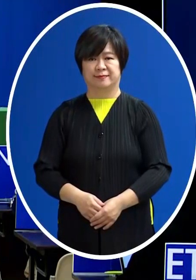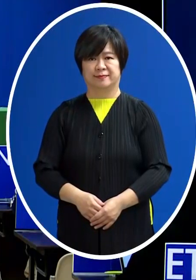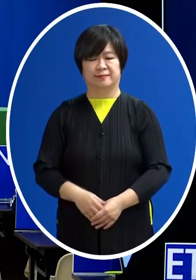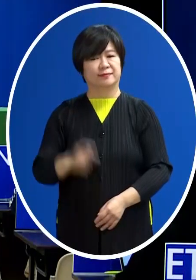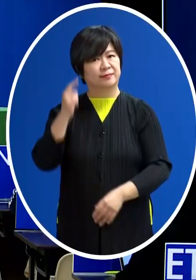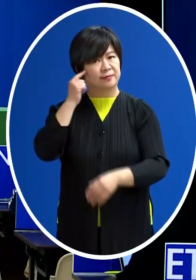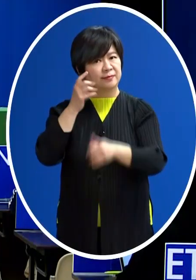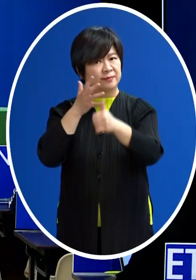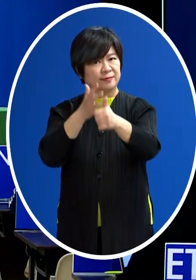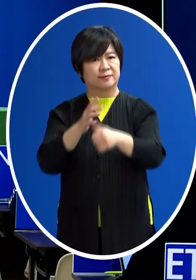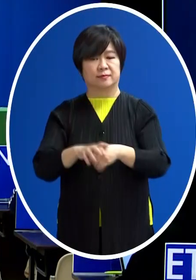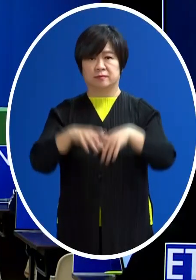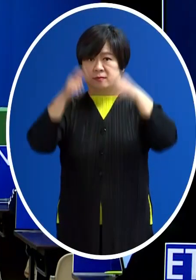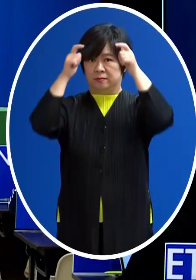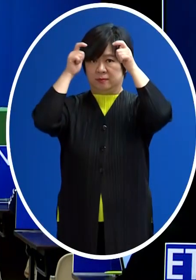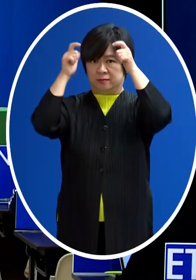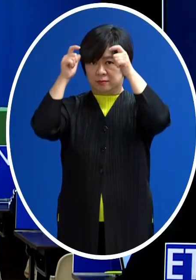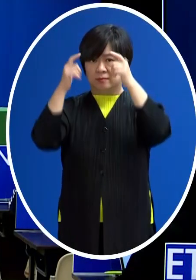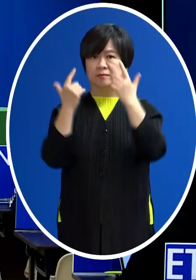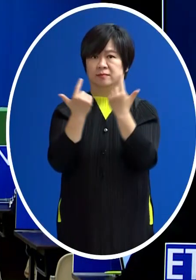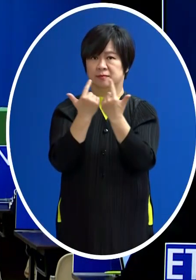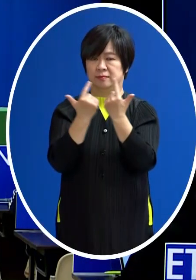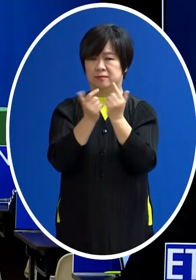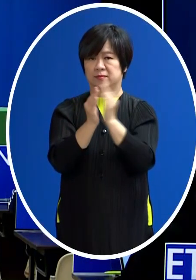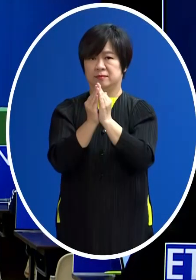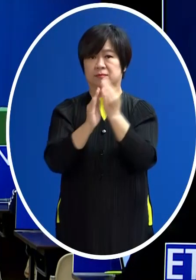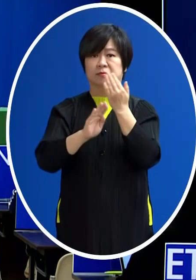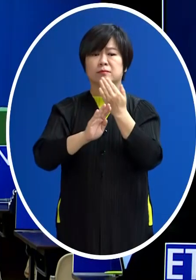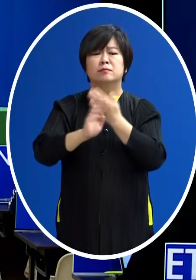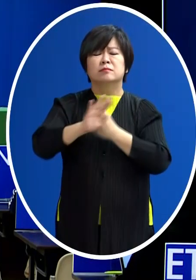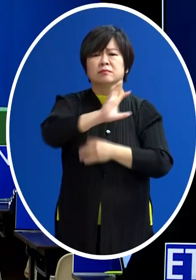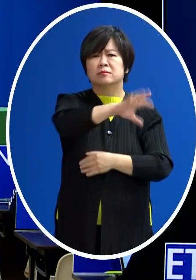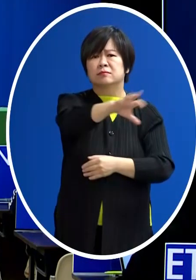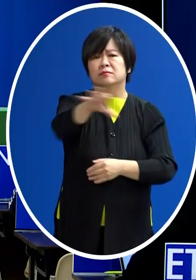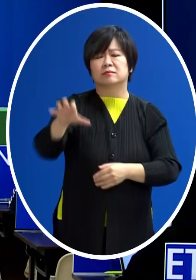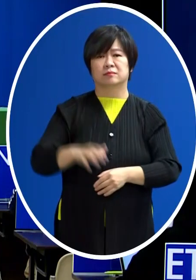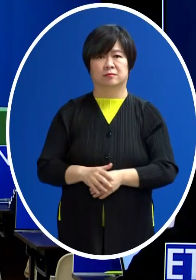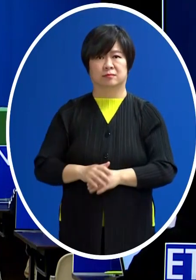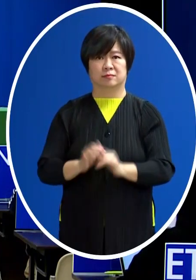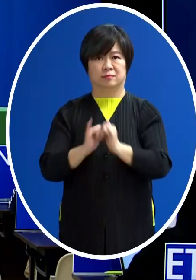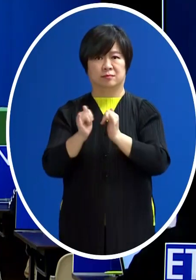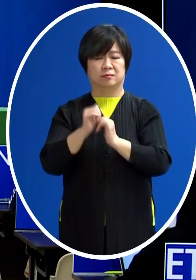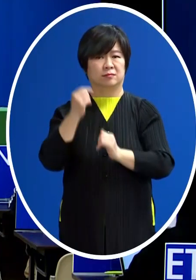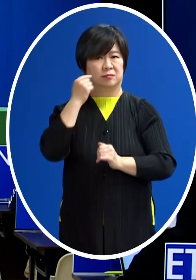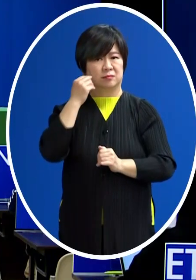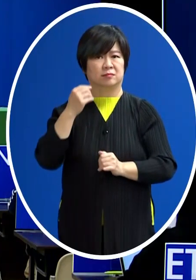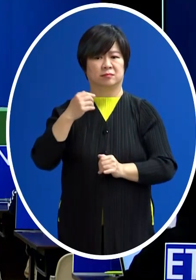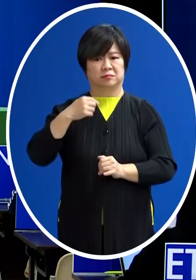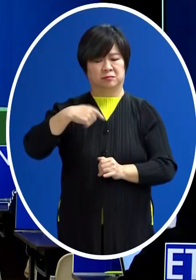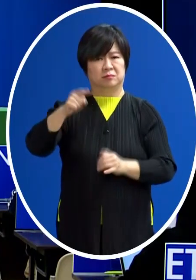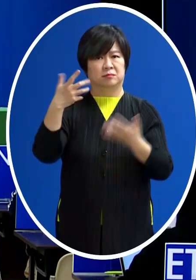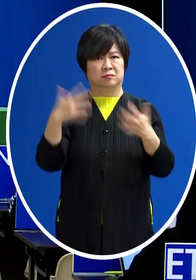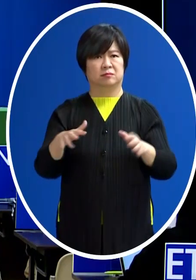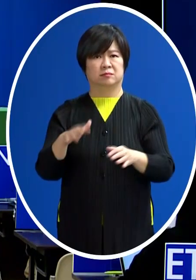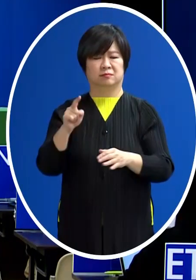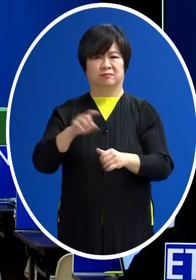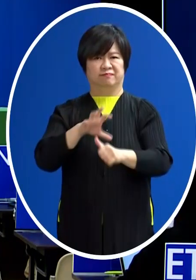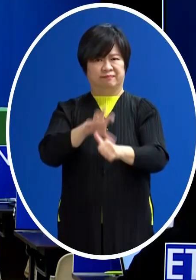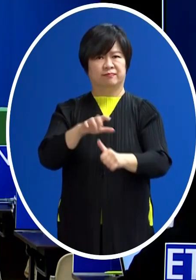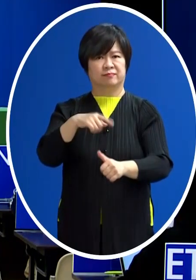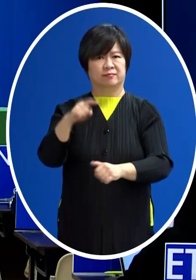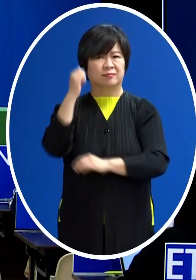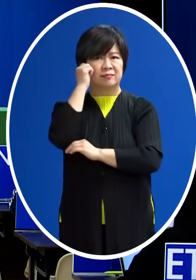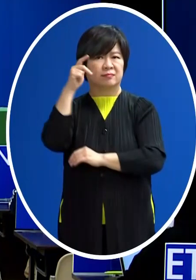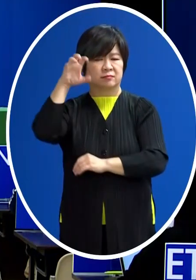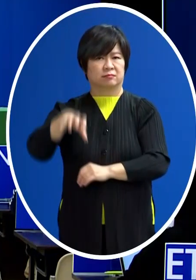总好，想请问，在高雄、台北、桃园以外的县市，民众如果因为足迹重叠被强制送到防疫旅宿居隔的话，